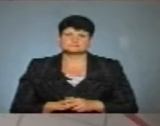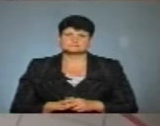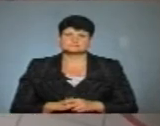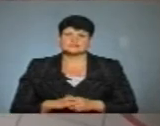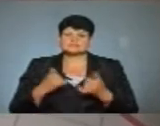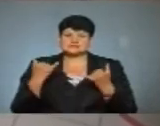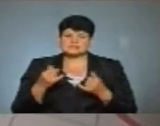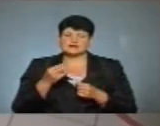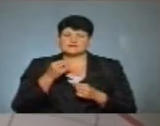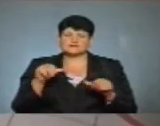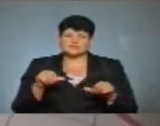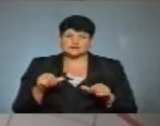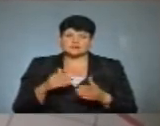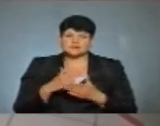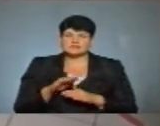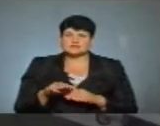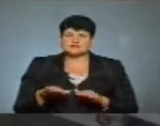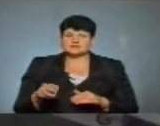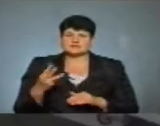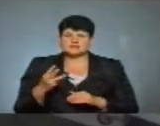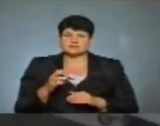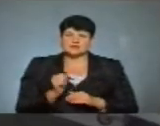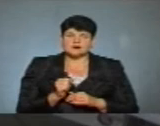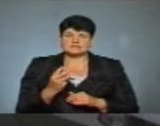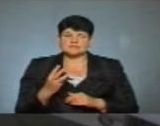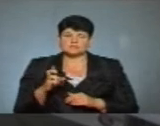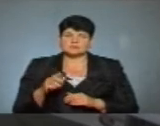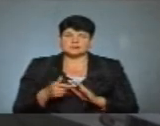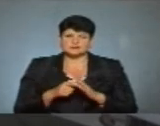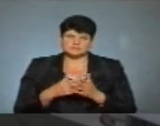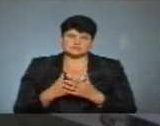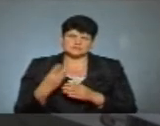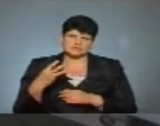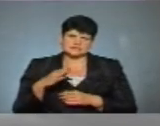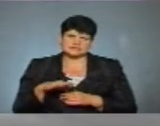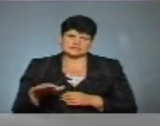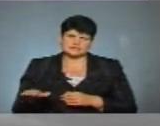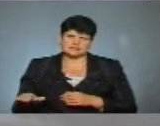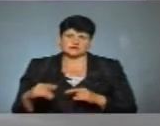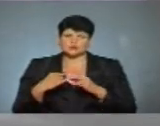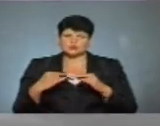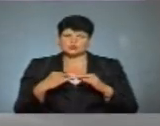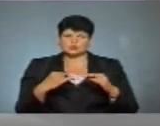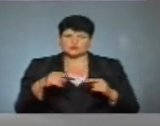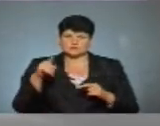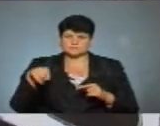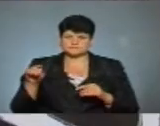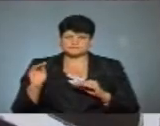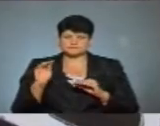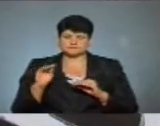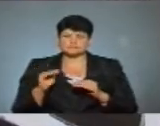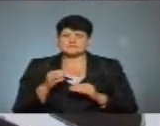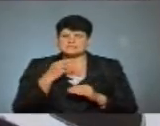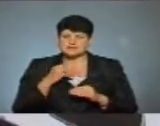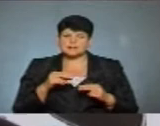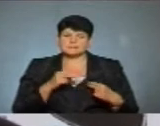Зараз у їдальні обідають учні 3-го А та 3-го Б класів. Загалом це близько 30 дітей. Столики для них пронумерували, розповіла